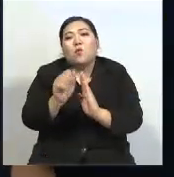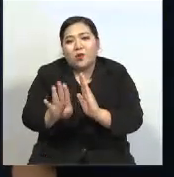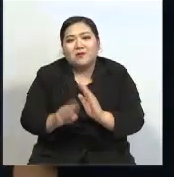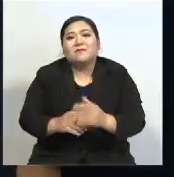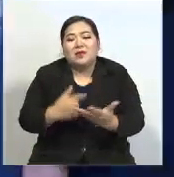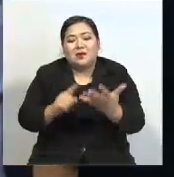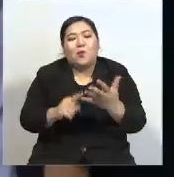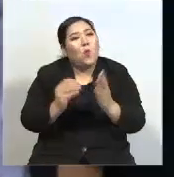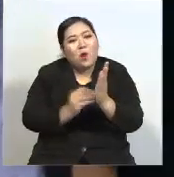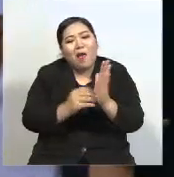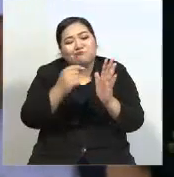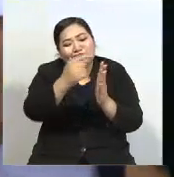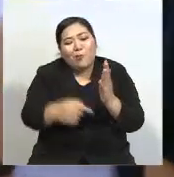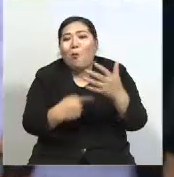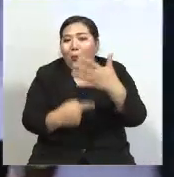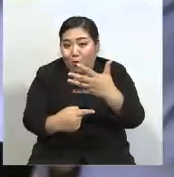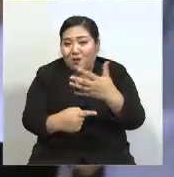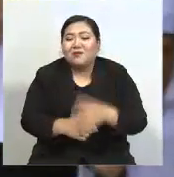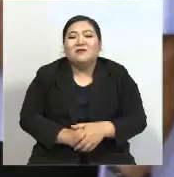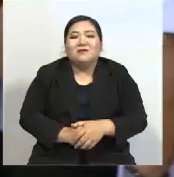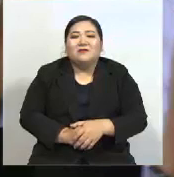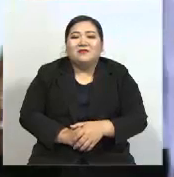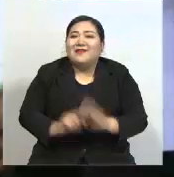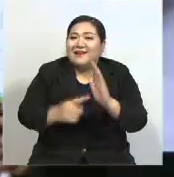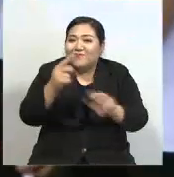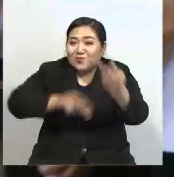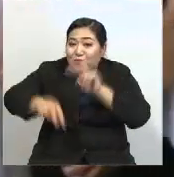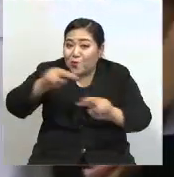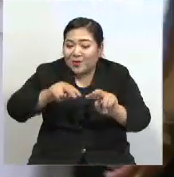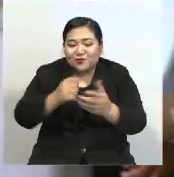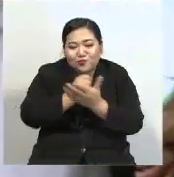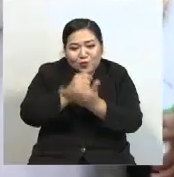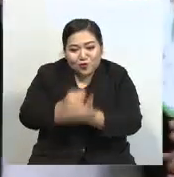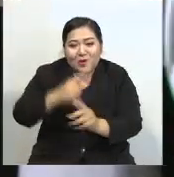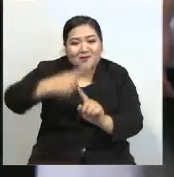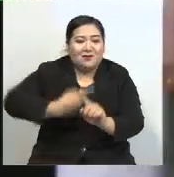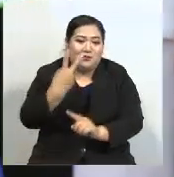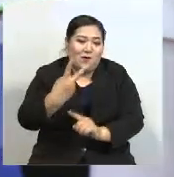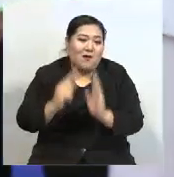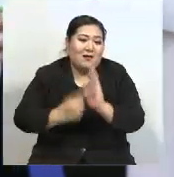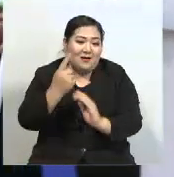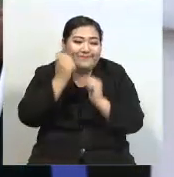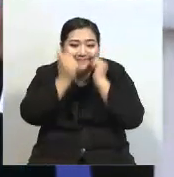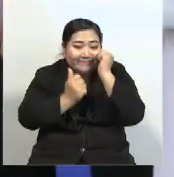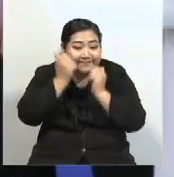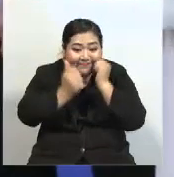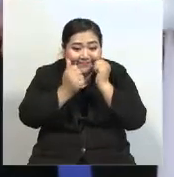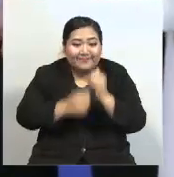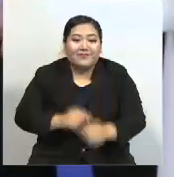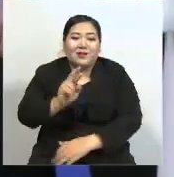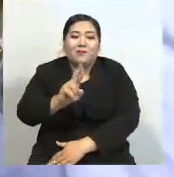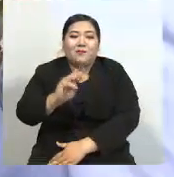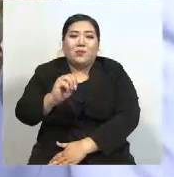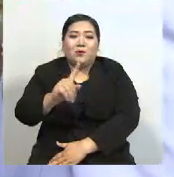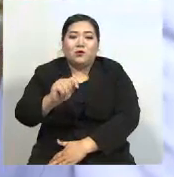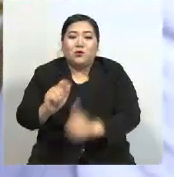านีเริ่มให้บริการตรวจคัดกรองตั้งแต่เดือนกุมภาพันธ์นี้นะคะทางรัฐมนตรีช่วยว่าการกระทรวงสาธารณสุขนาย